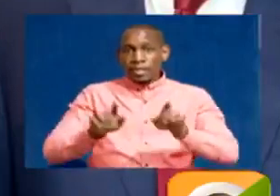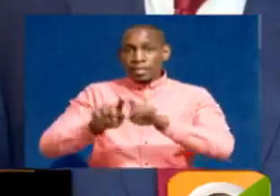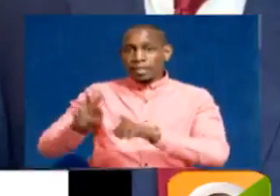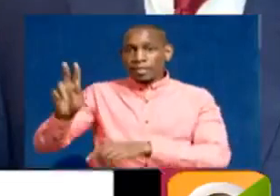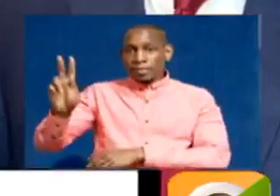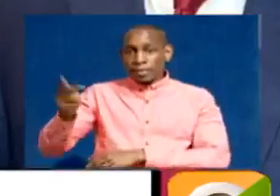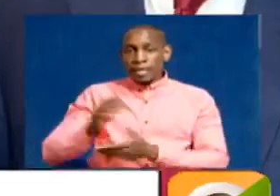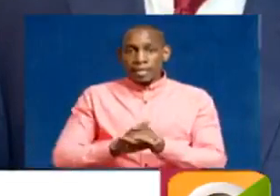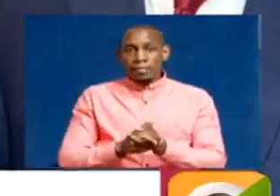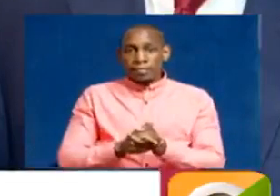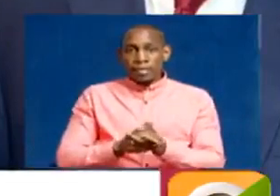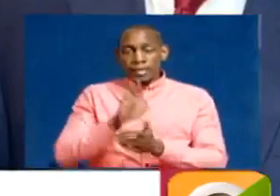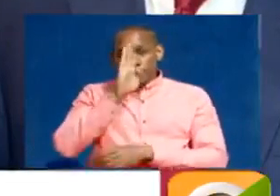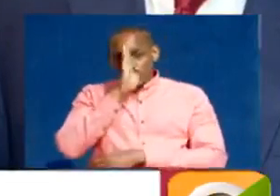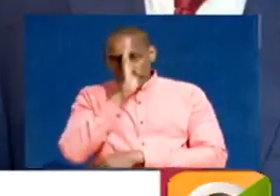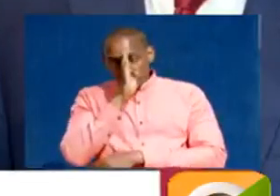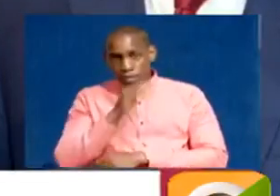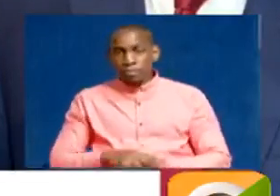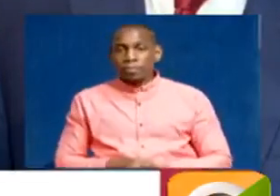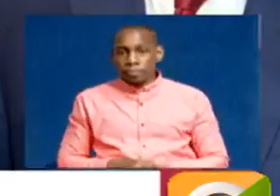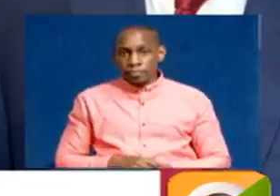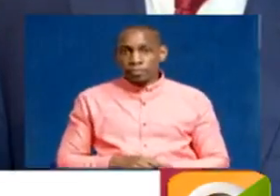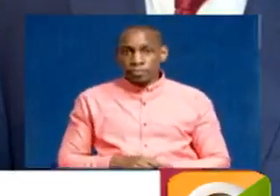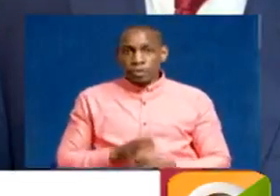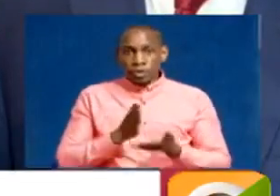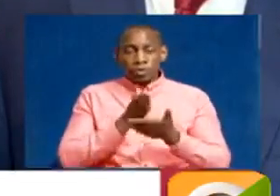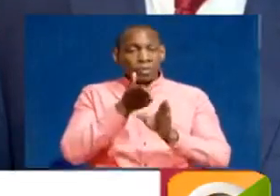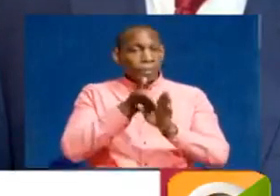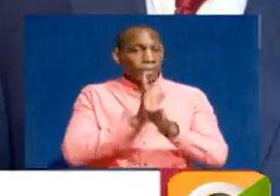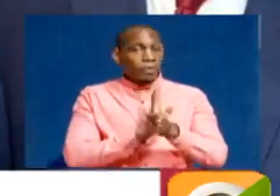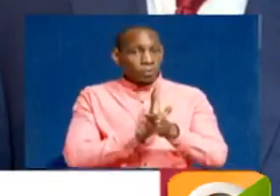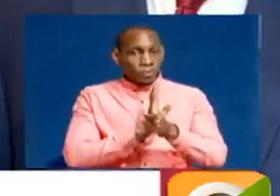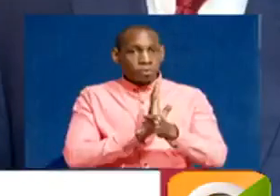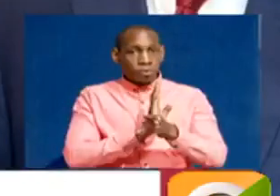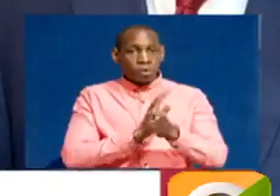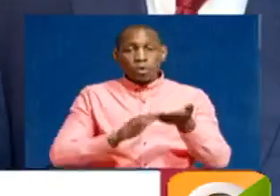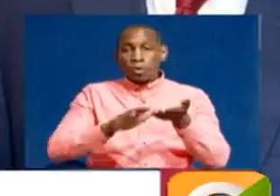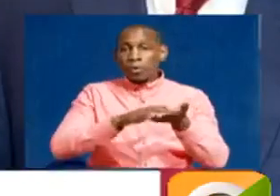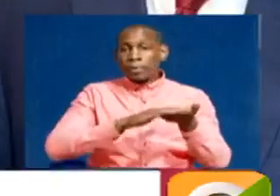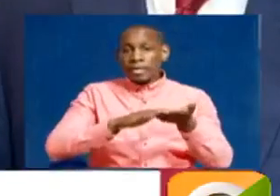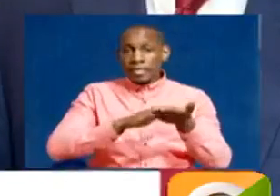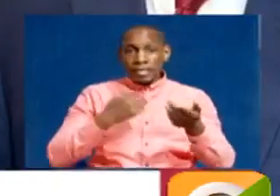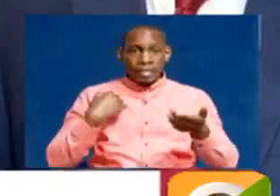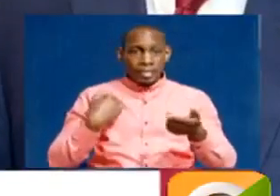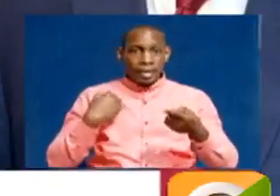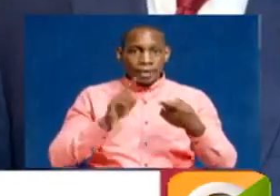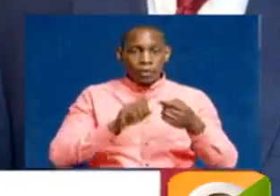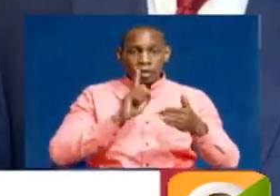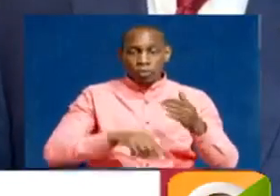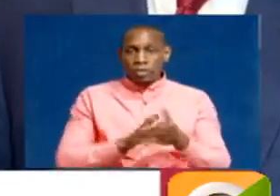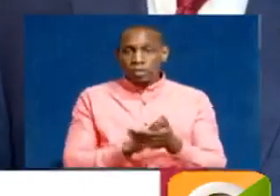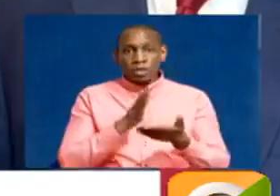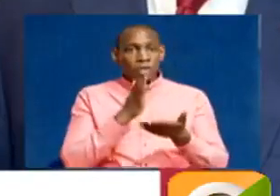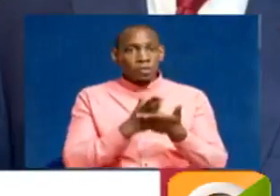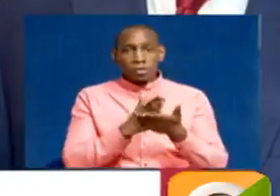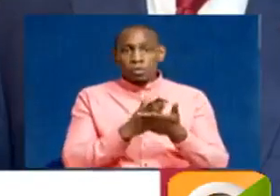has had reservations with and withdrawn from on account not just of its obvious